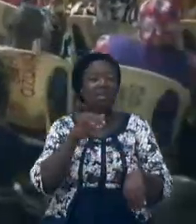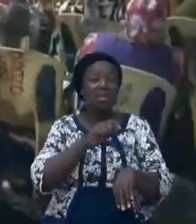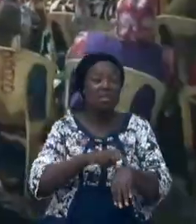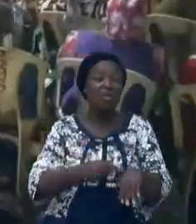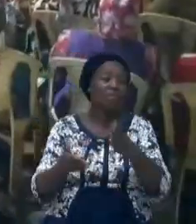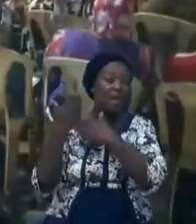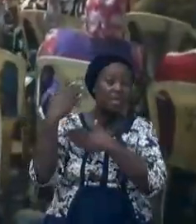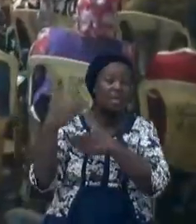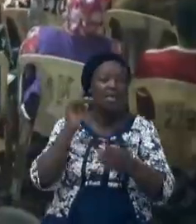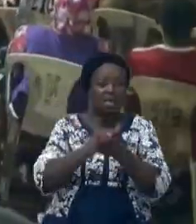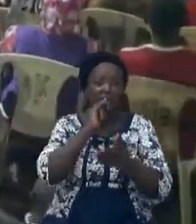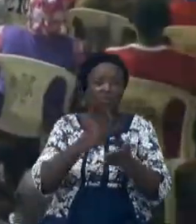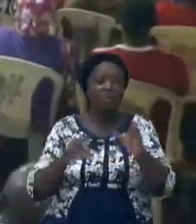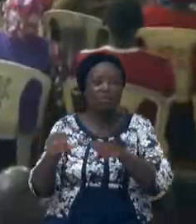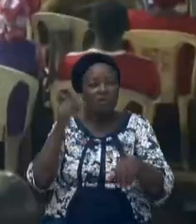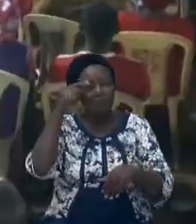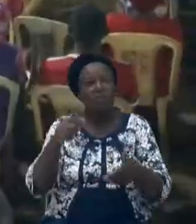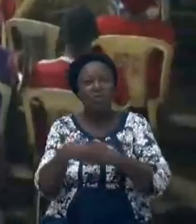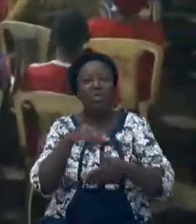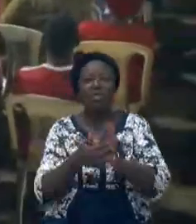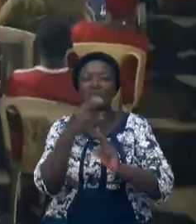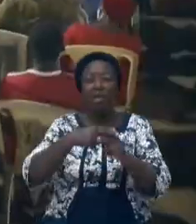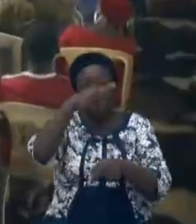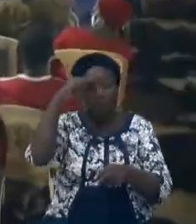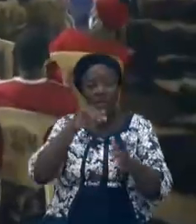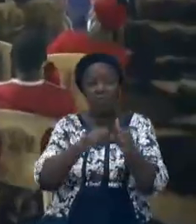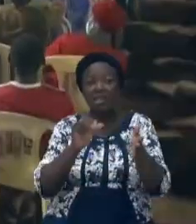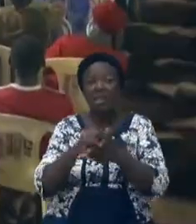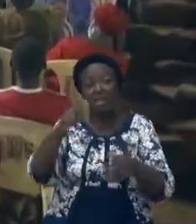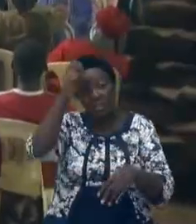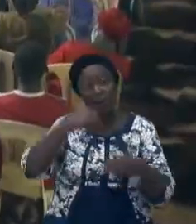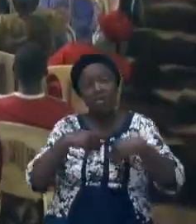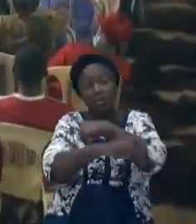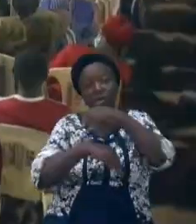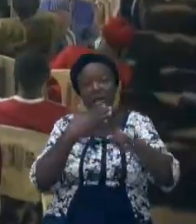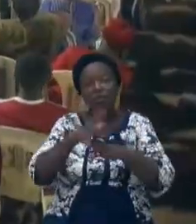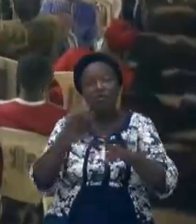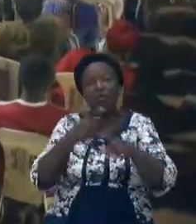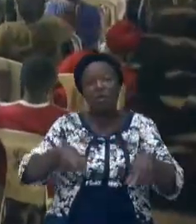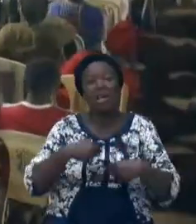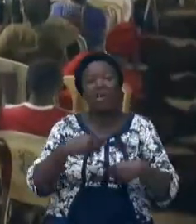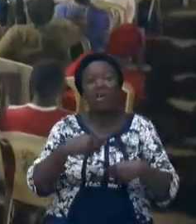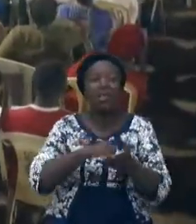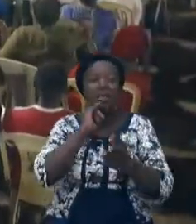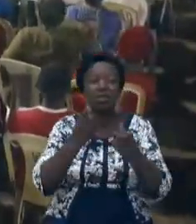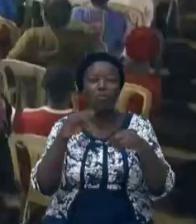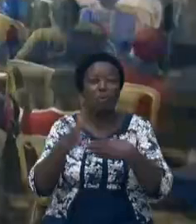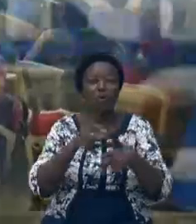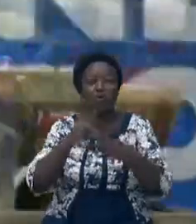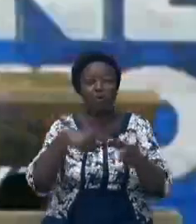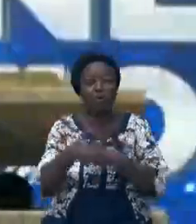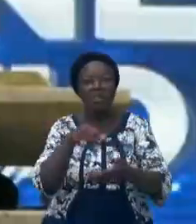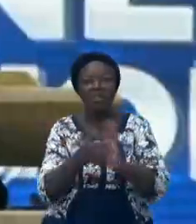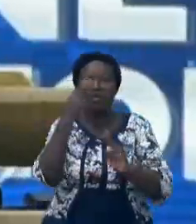dans le passé c'est ce qu'il va encore fait pour toi aujourd'hui parce que tout ce que le diable a volé de ta